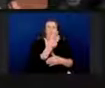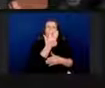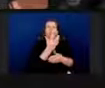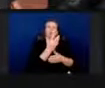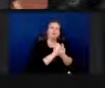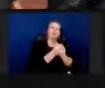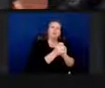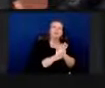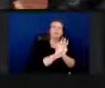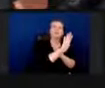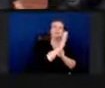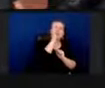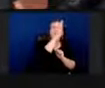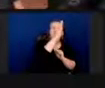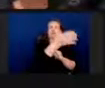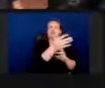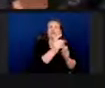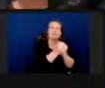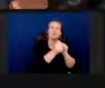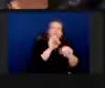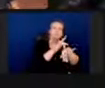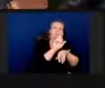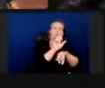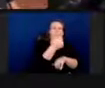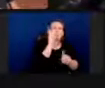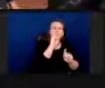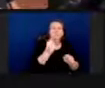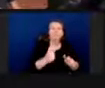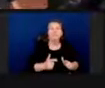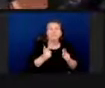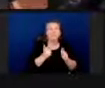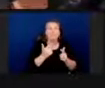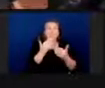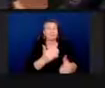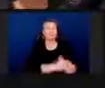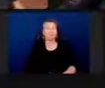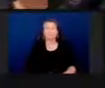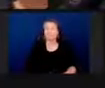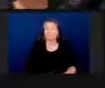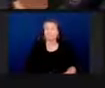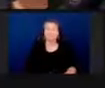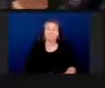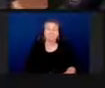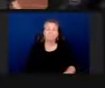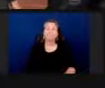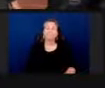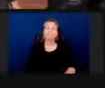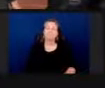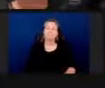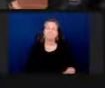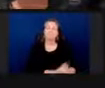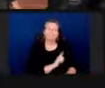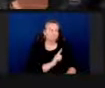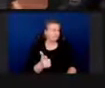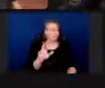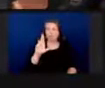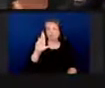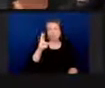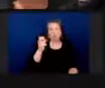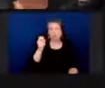وتساعدهم أيضا في تحويل أو تغيير حياة الأشخاص في المجتمع.